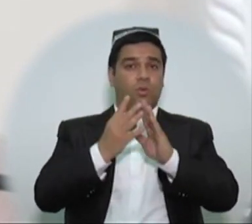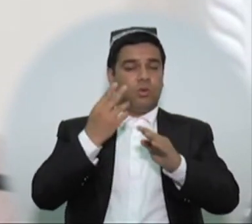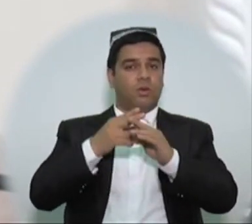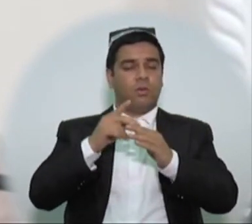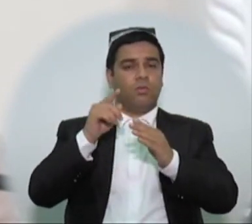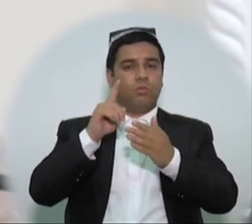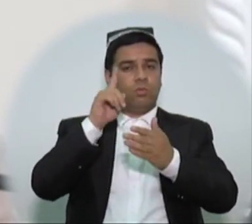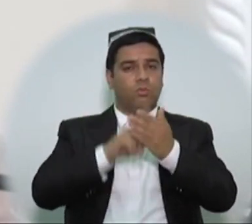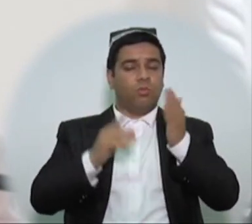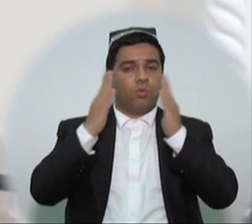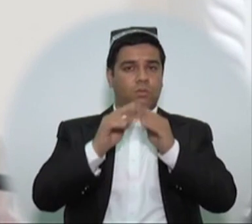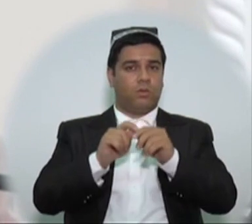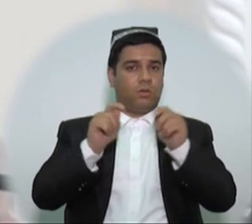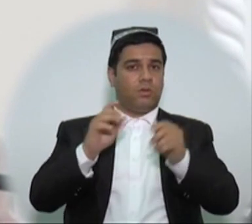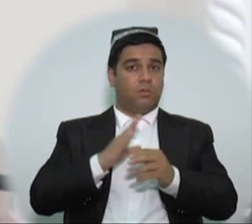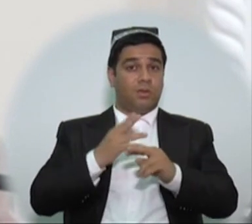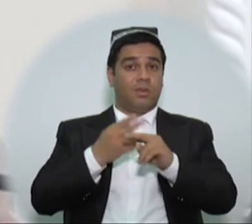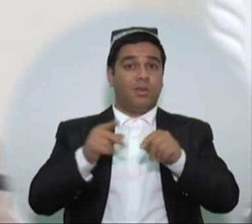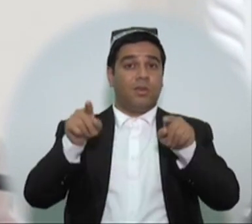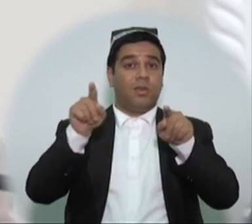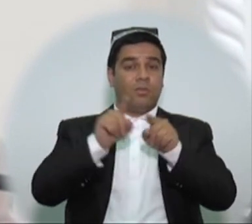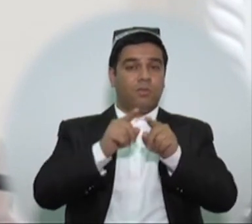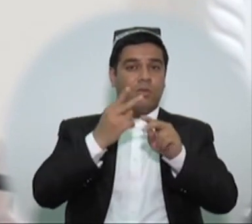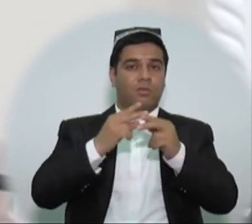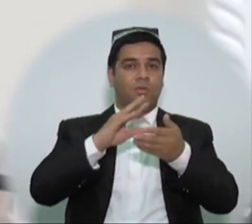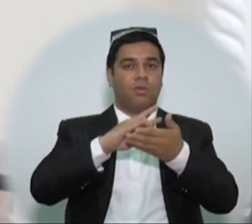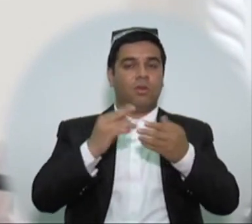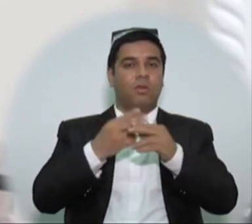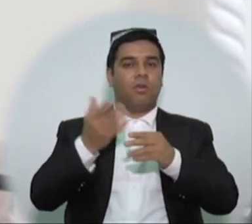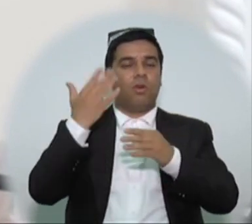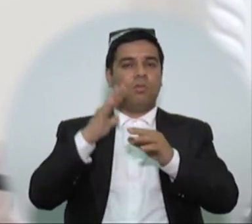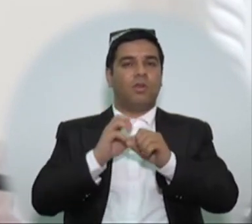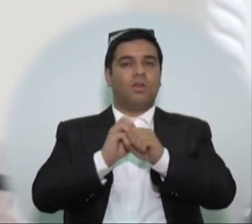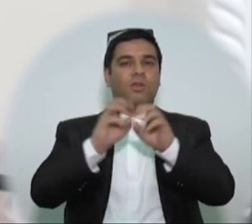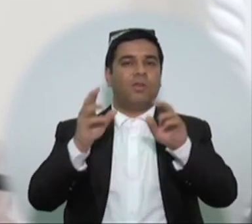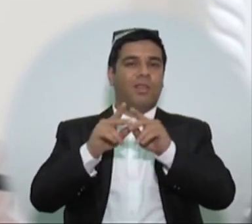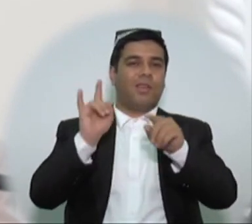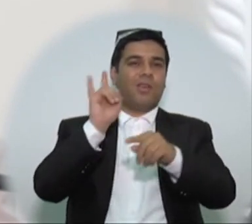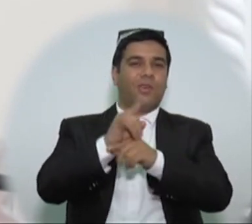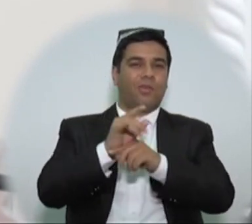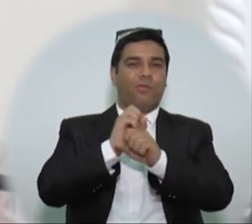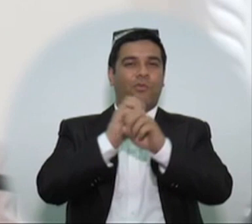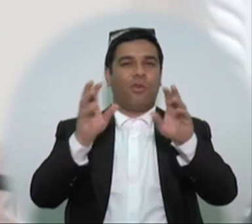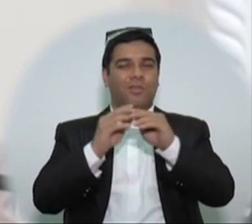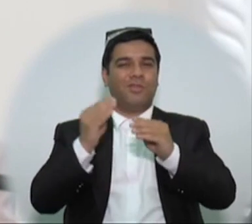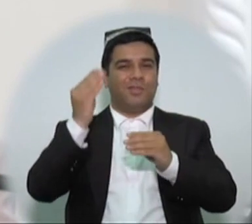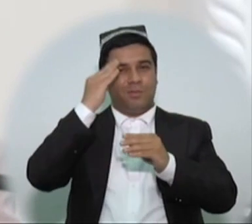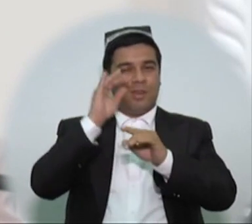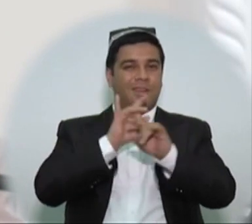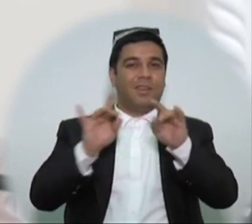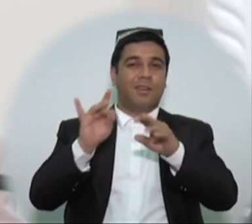Ba'zi bir o'sha ilmga o'xshash narsalarni qilsa, afsungarlik uchun qilingan. Odamlarni aldash, fokus ko'rsatishga